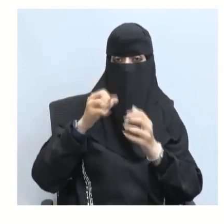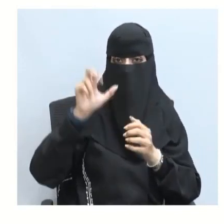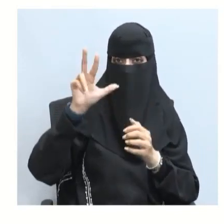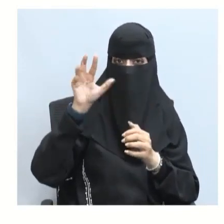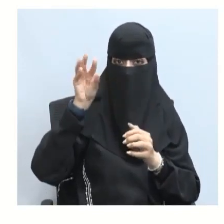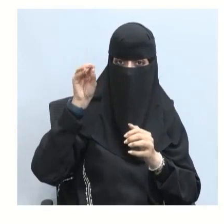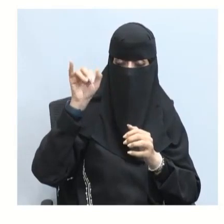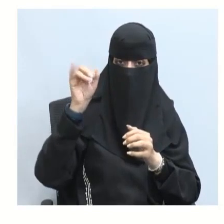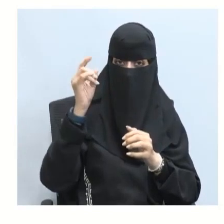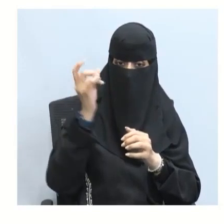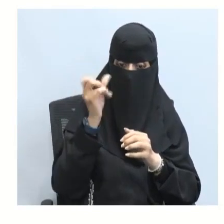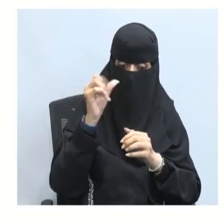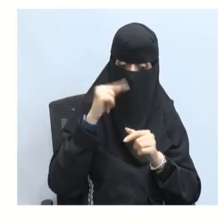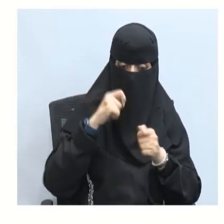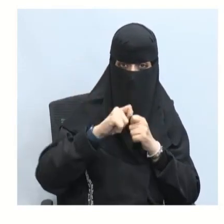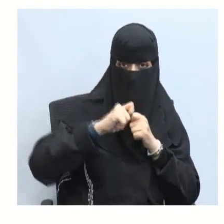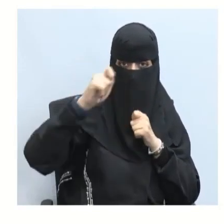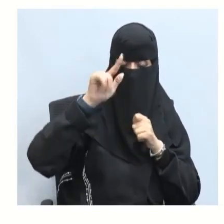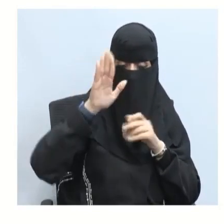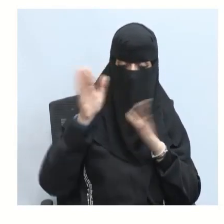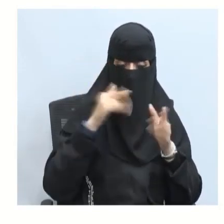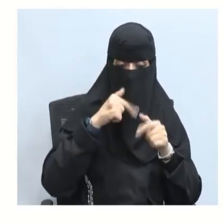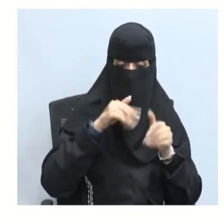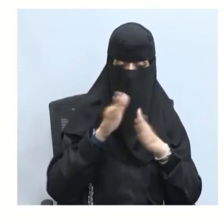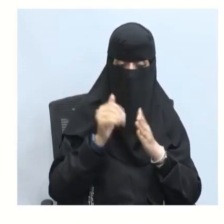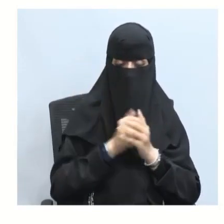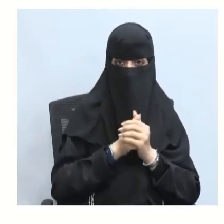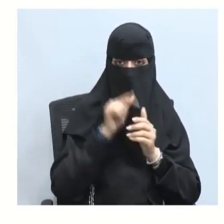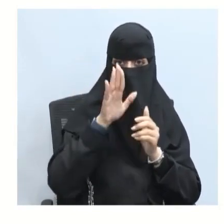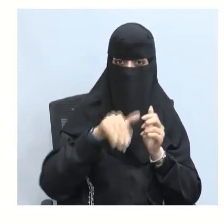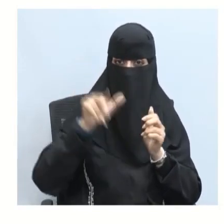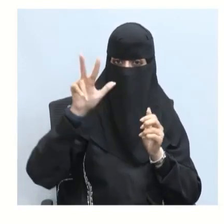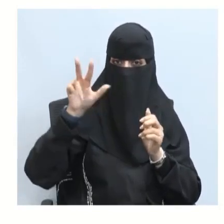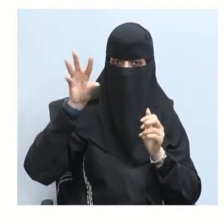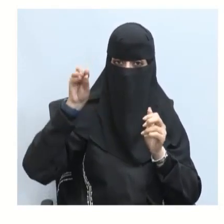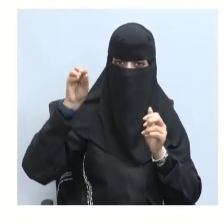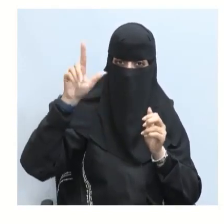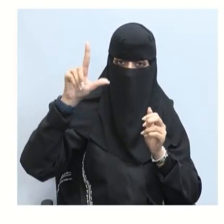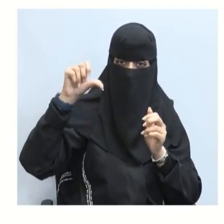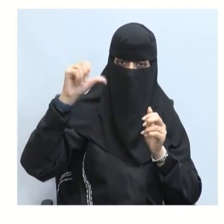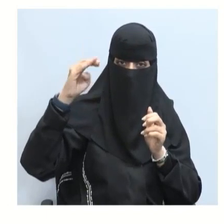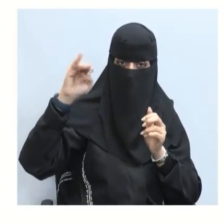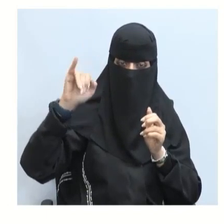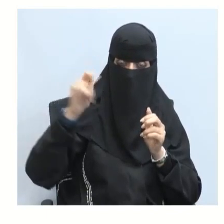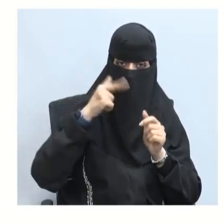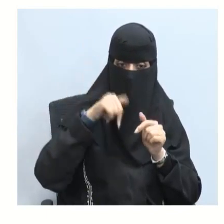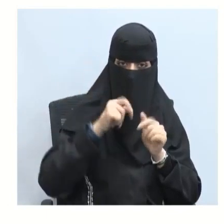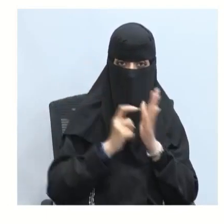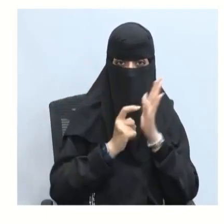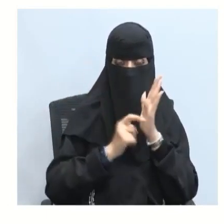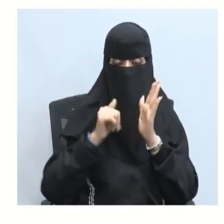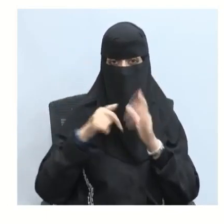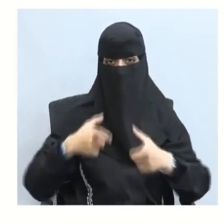مثل كذلك الكبريت والفسفور والهالوجينات الهالوجينات وهي عناصر المجموعه الساب عش وهي